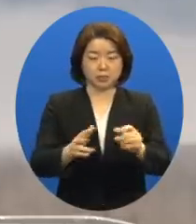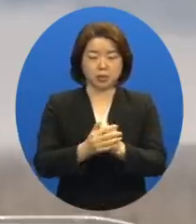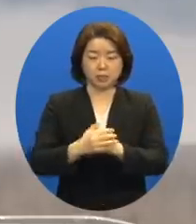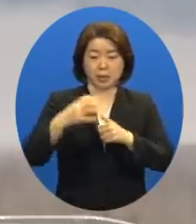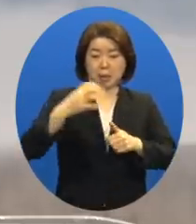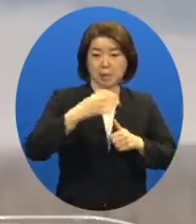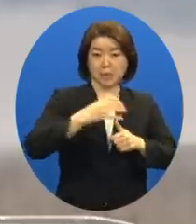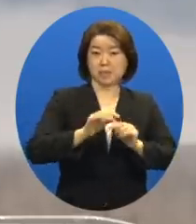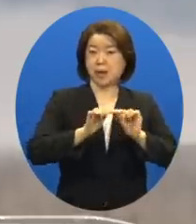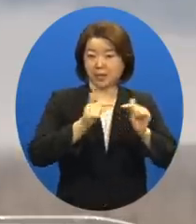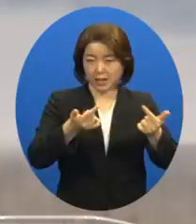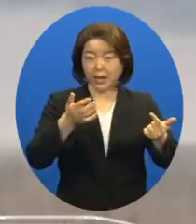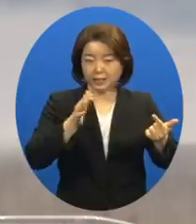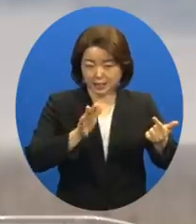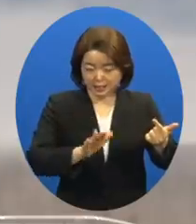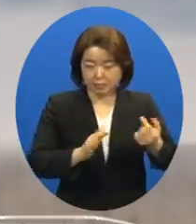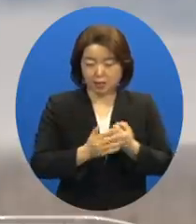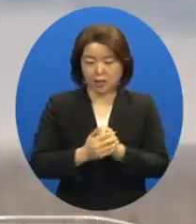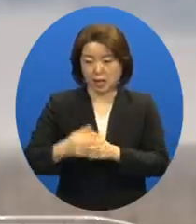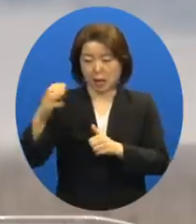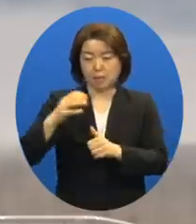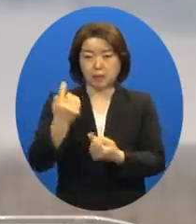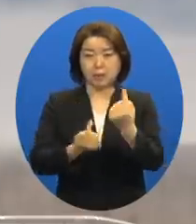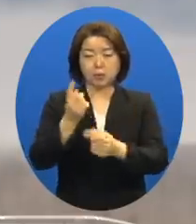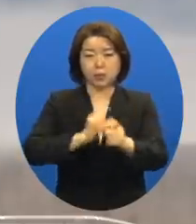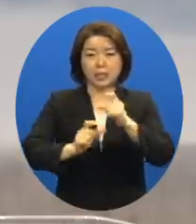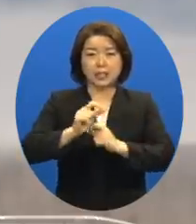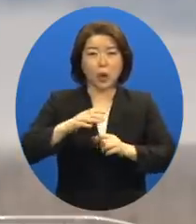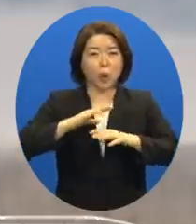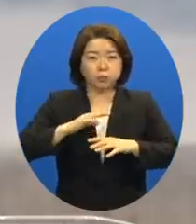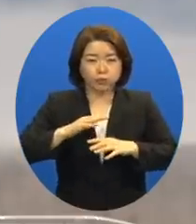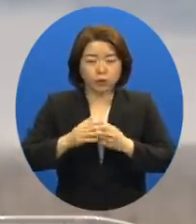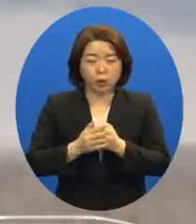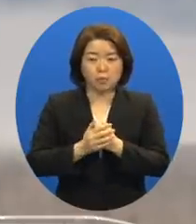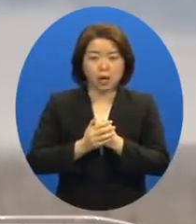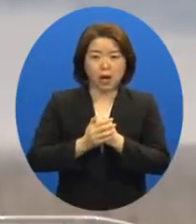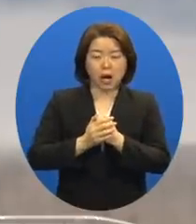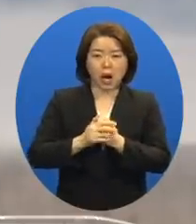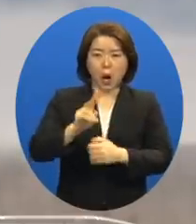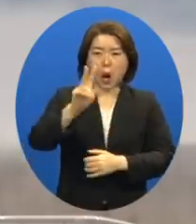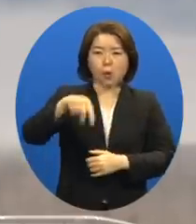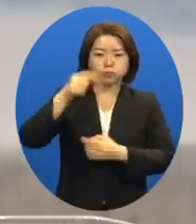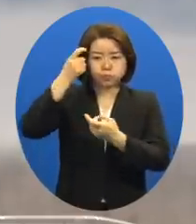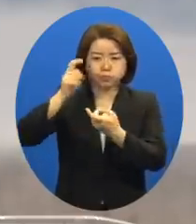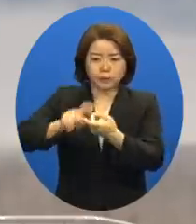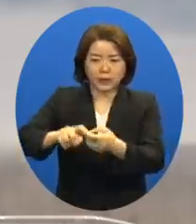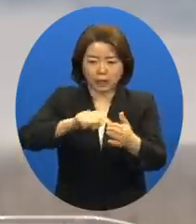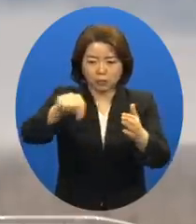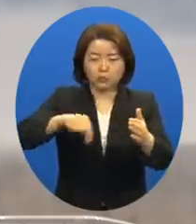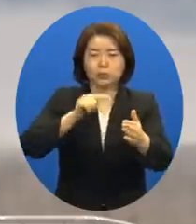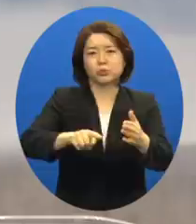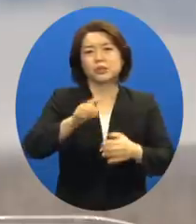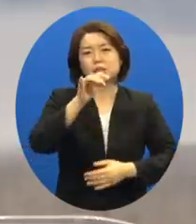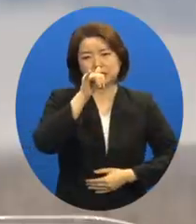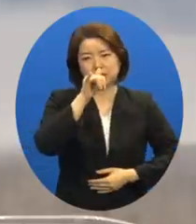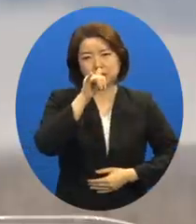핍박은 아니지만 핍박보다도 더 무서운 무관심 속에 우리가